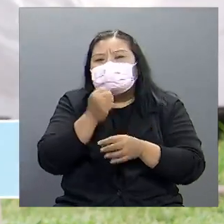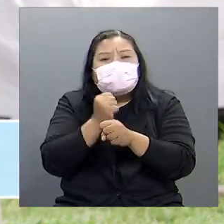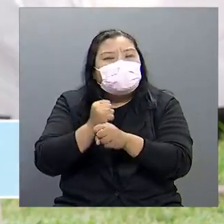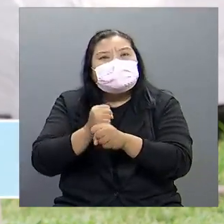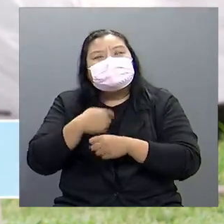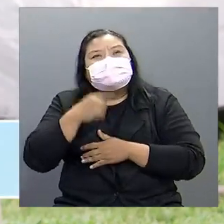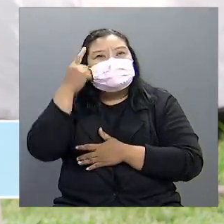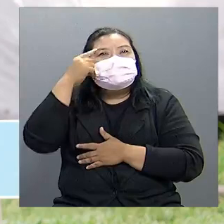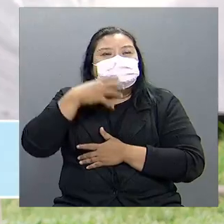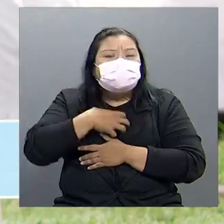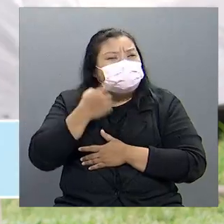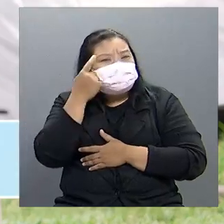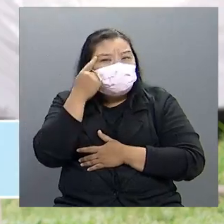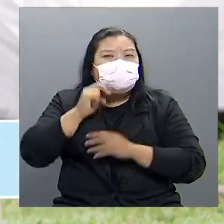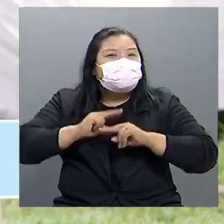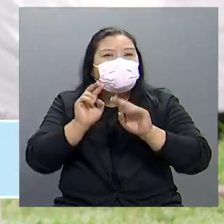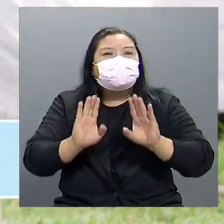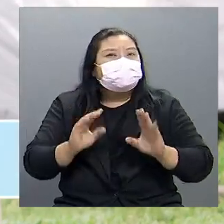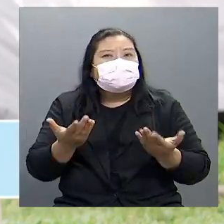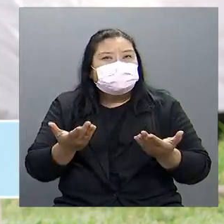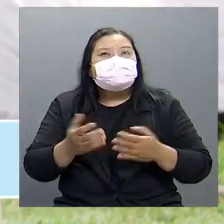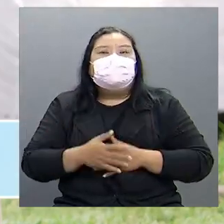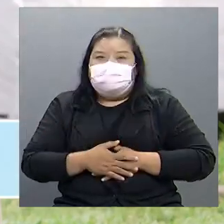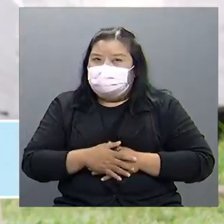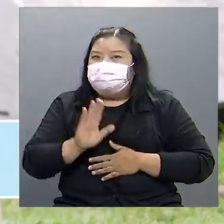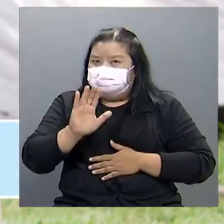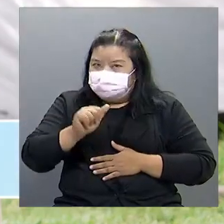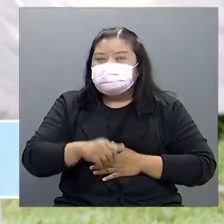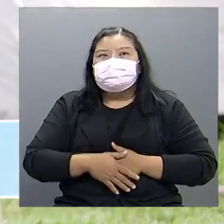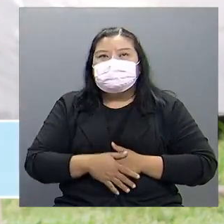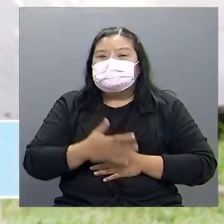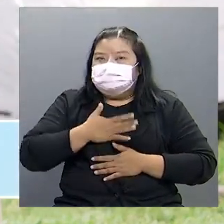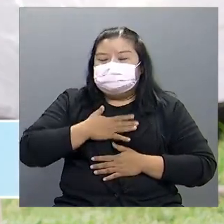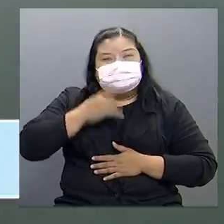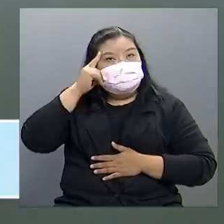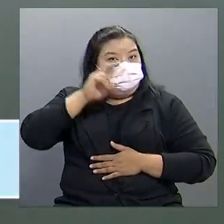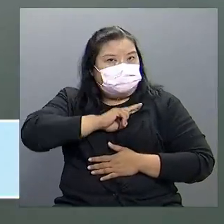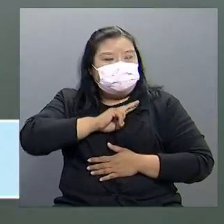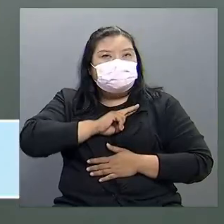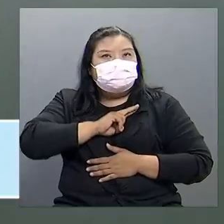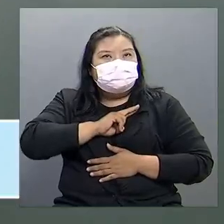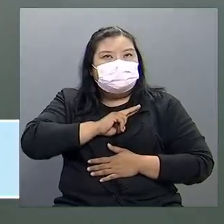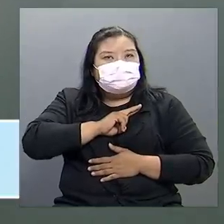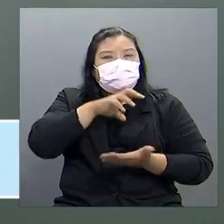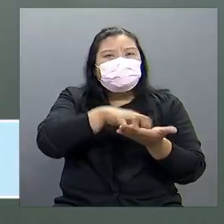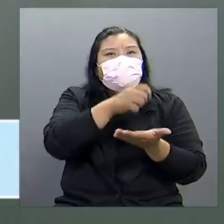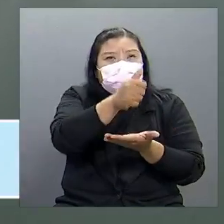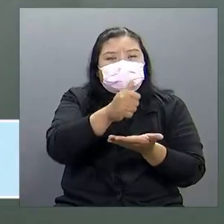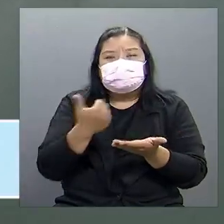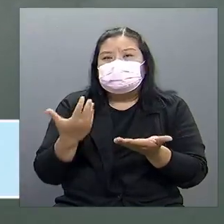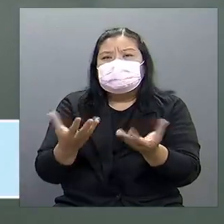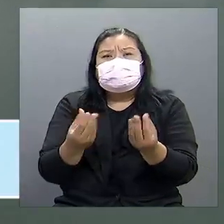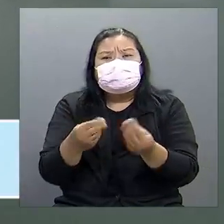เราเผอิญโชคดีเรามีพี่ๆที่ไม่ได้ใช้ที่ครับโทรมาหาเราพอดีเลยแบบว่า